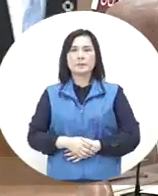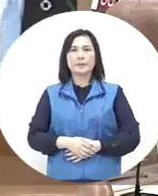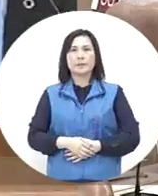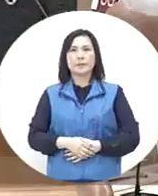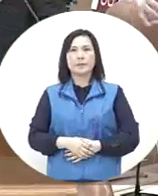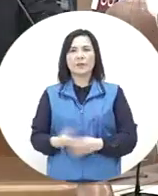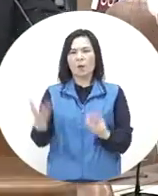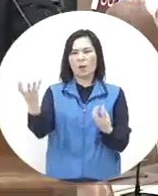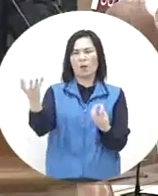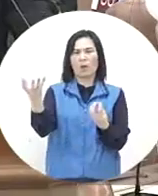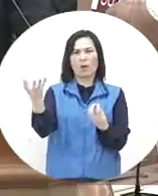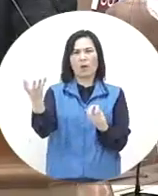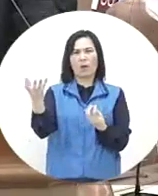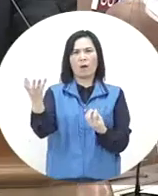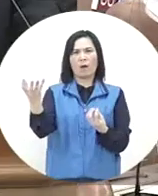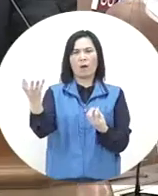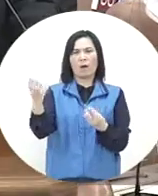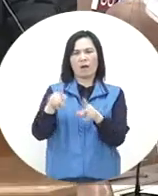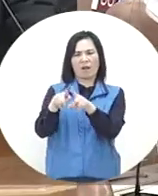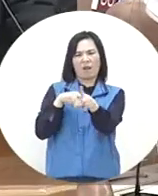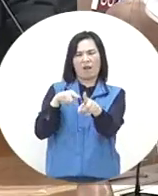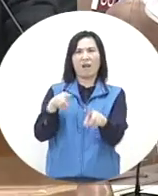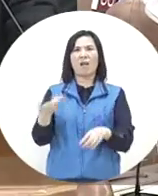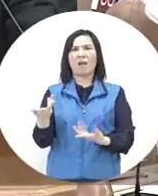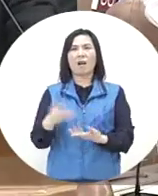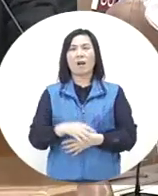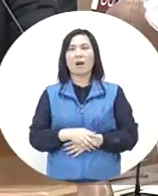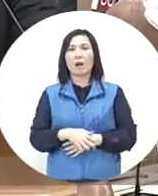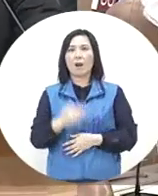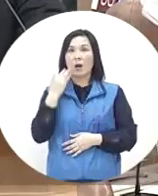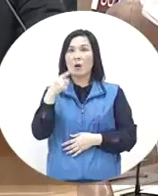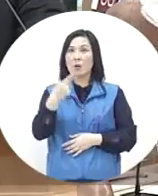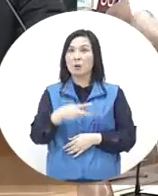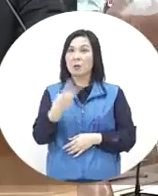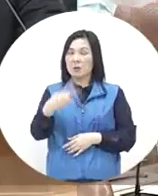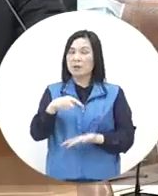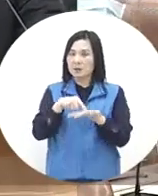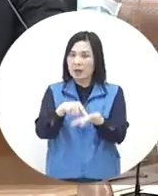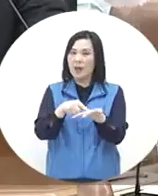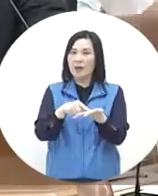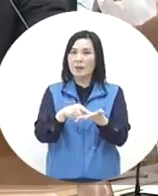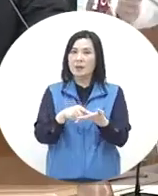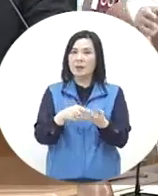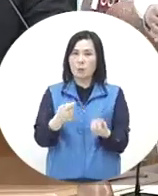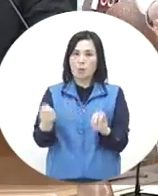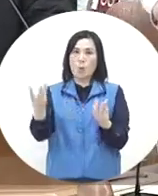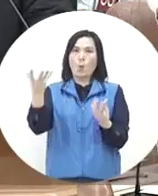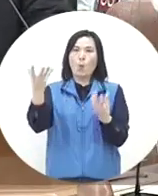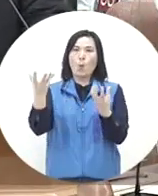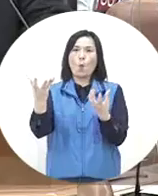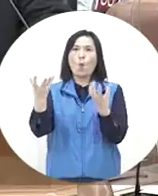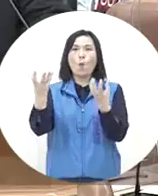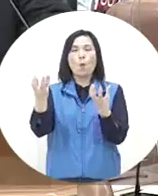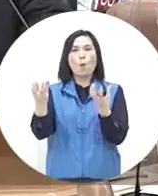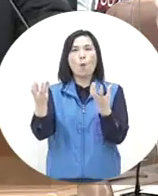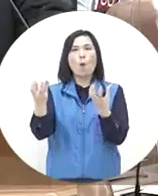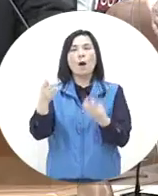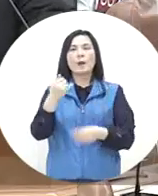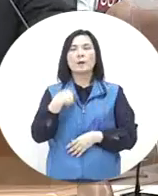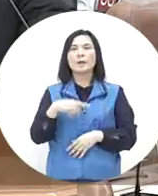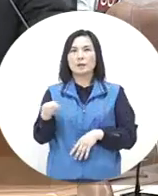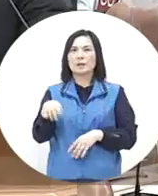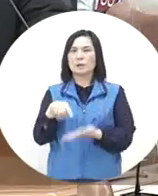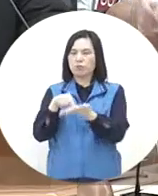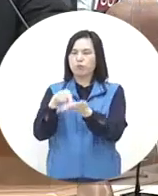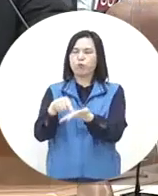是修瓜？ 如果哈，议员觉得我们比例还可以再争取， 我是希望我们哦可以跟台北市多争取一点，因